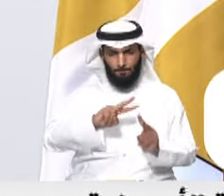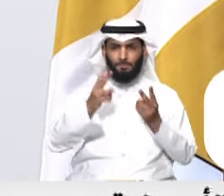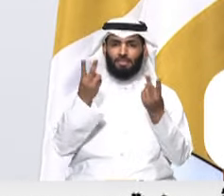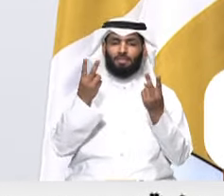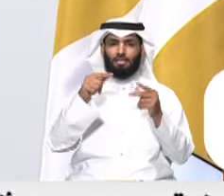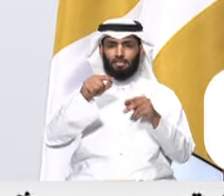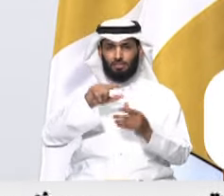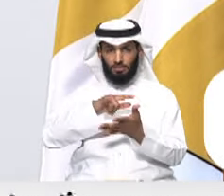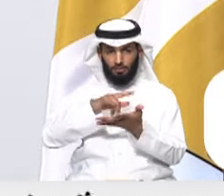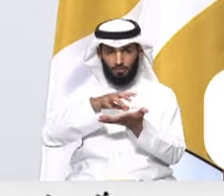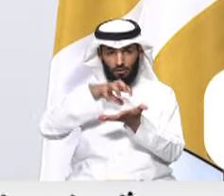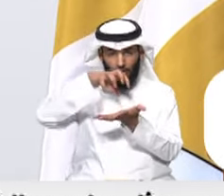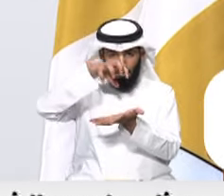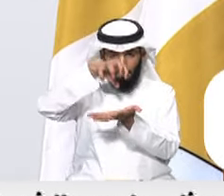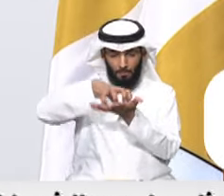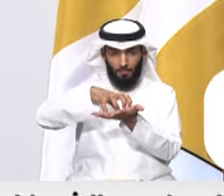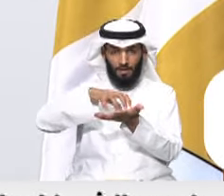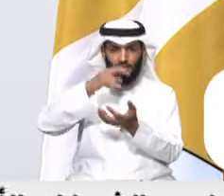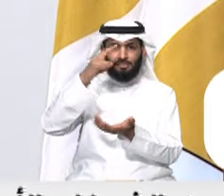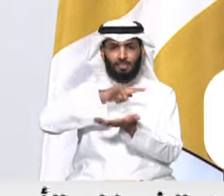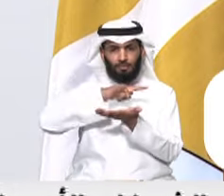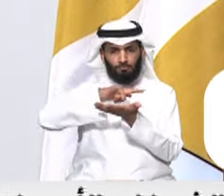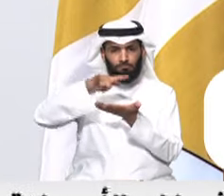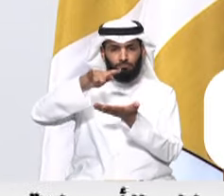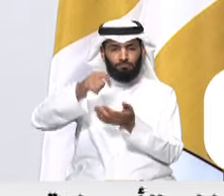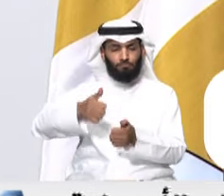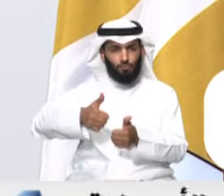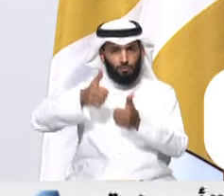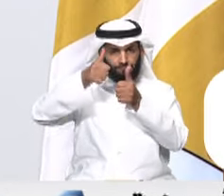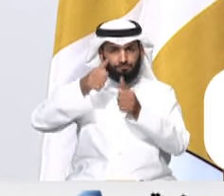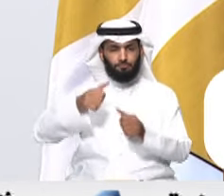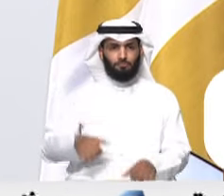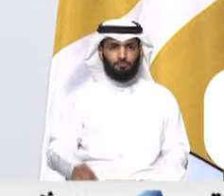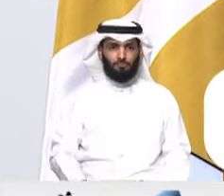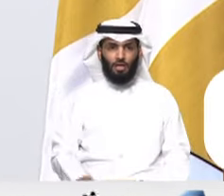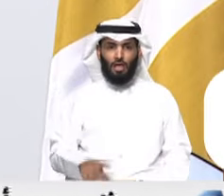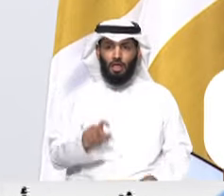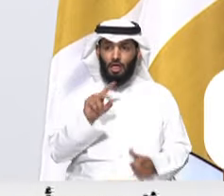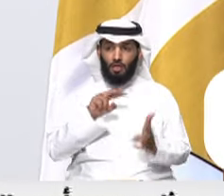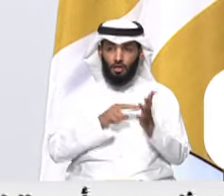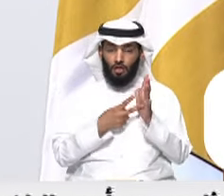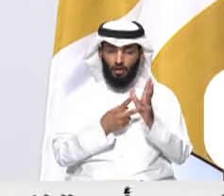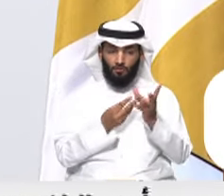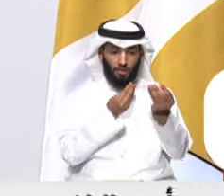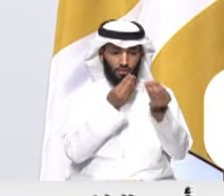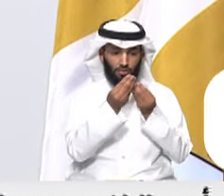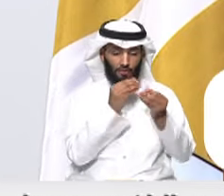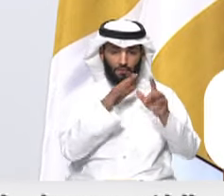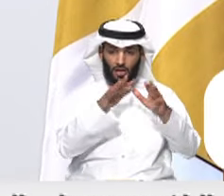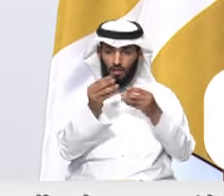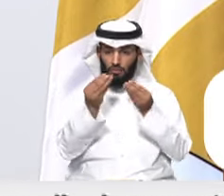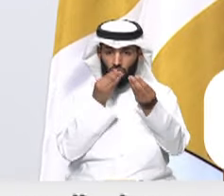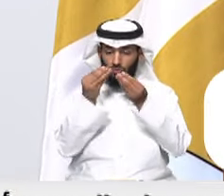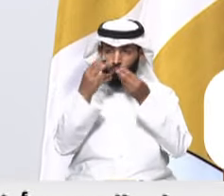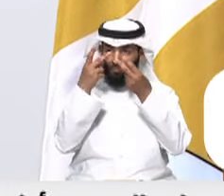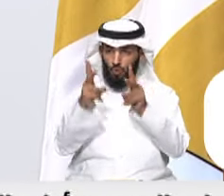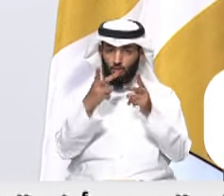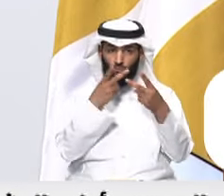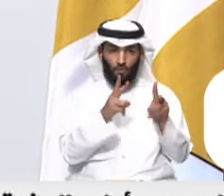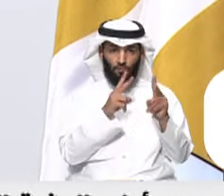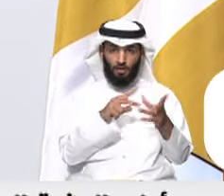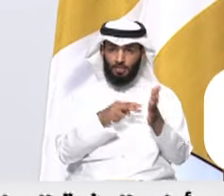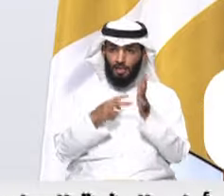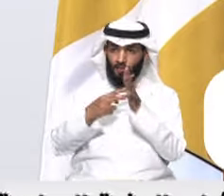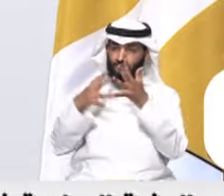فكان هذا الاقتراح معروض وتمت الموافقه بعد النقاش مع شركه